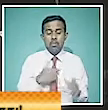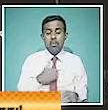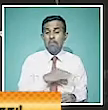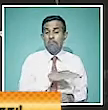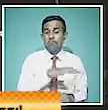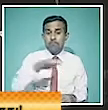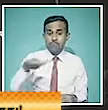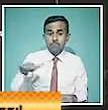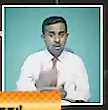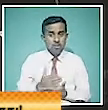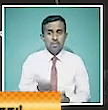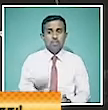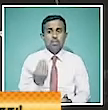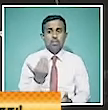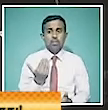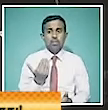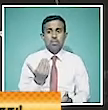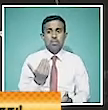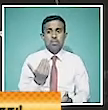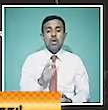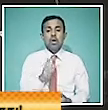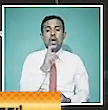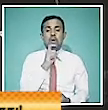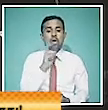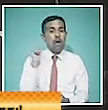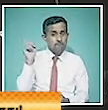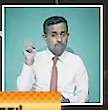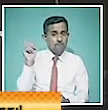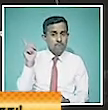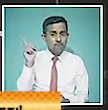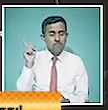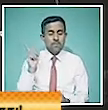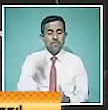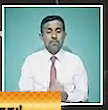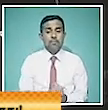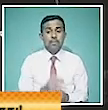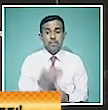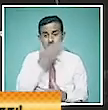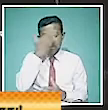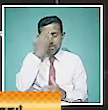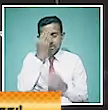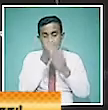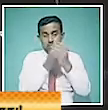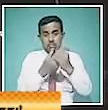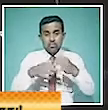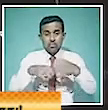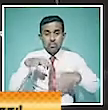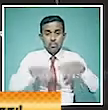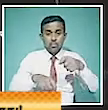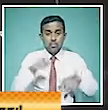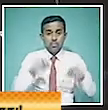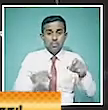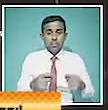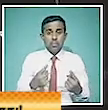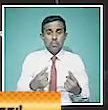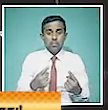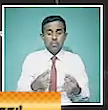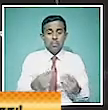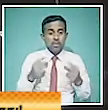நாம் நிறுத்துவோம் என்றால் நீதிமன்றத்திலே வழக்கு இருக்கிறது. ஆனால் அந்த மக்களின் தேவைக்காக நாங்கள் உடனடியாக நான்கு